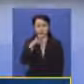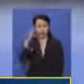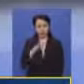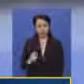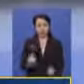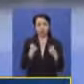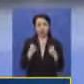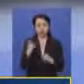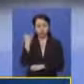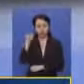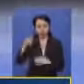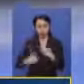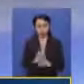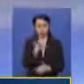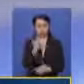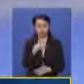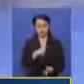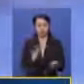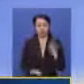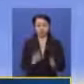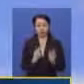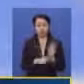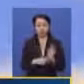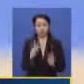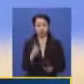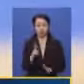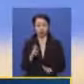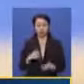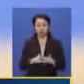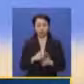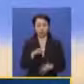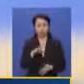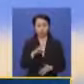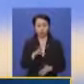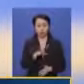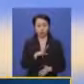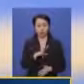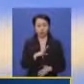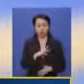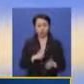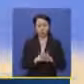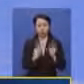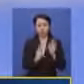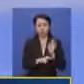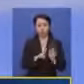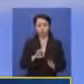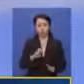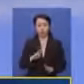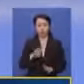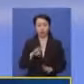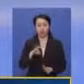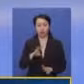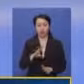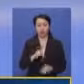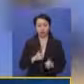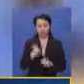Североказахстанский спортсмен победил в новом для себя весе 74 килограмма. До этого Нуркожа выступал в схватках до 70 килограммов. Кайпанов с